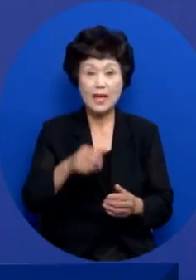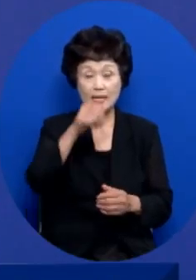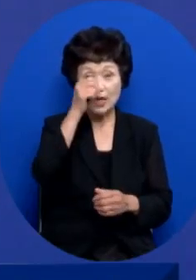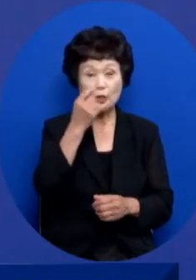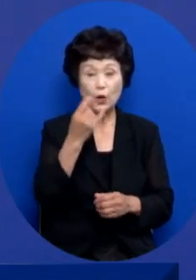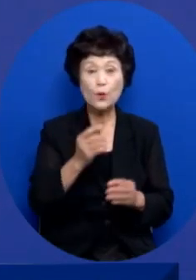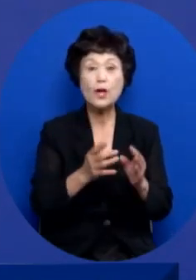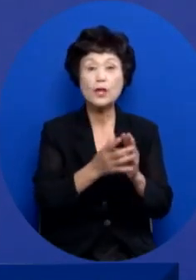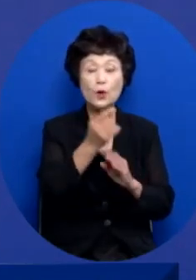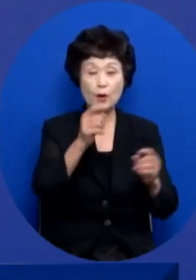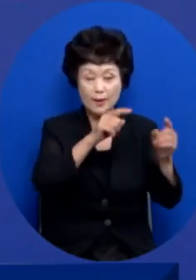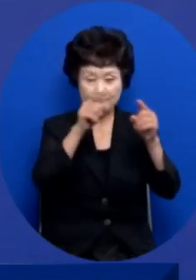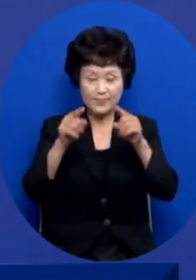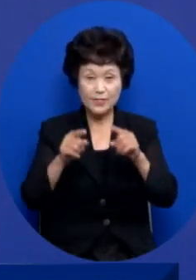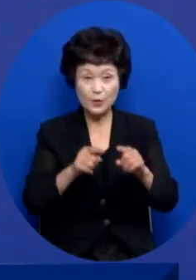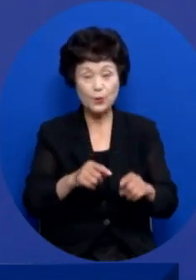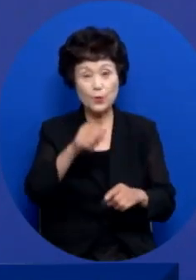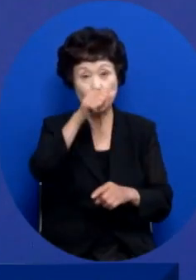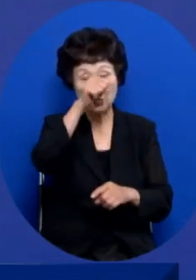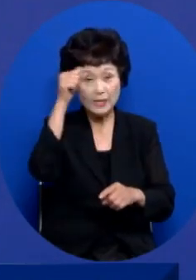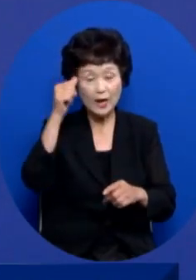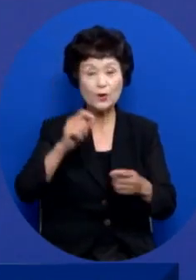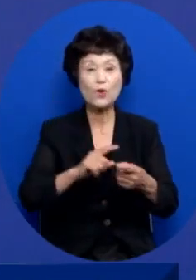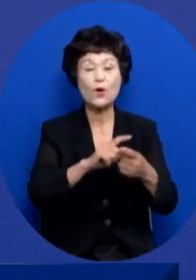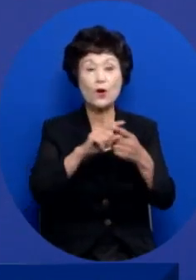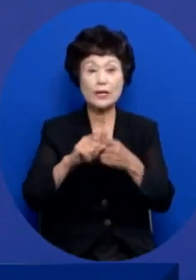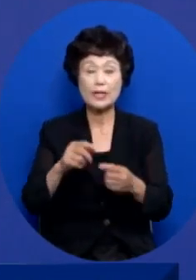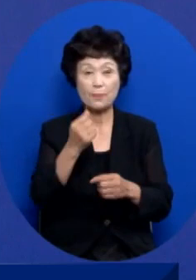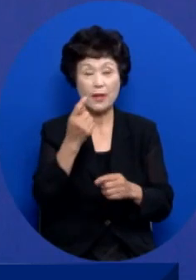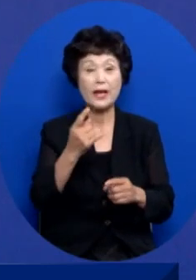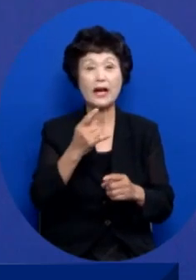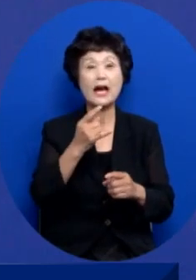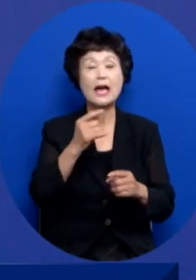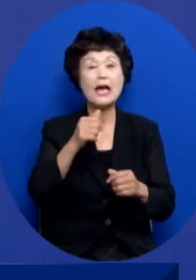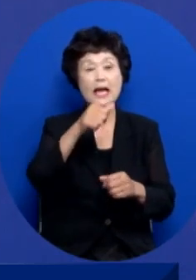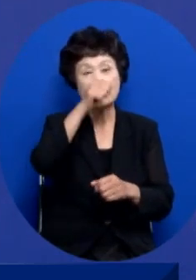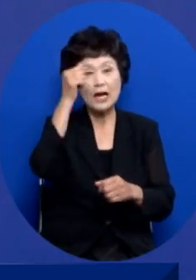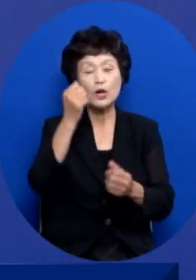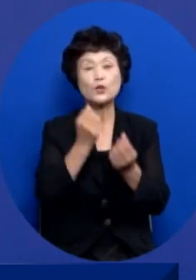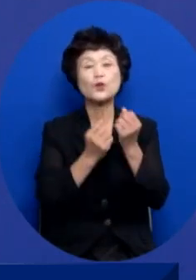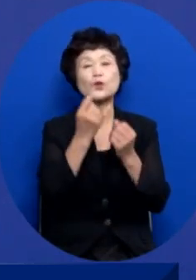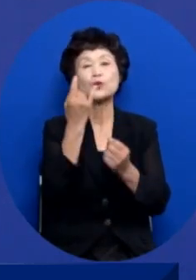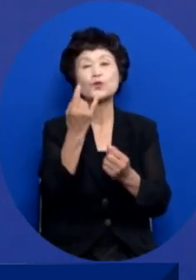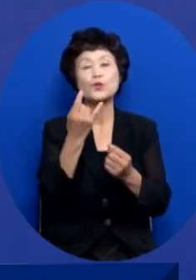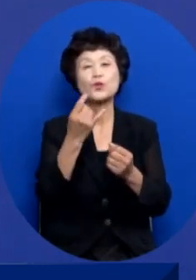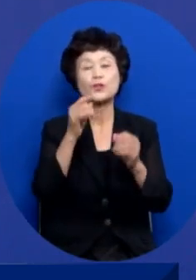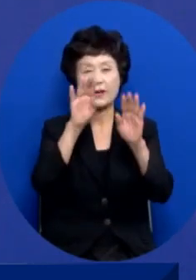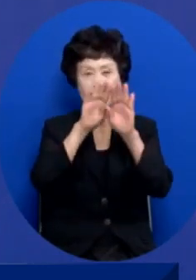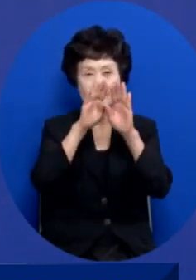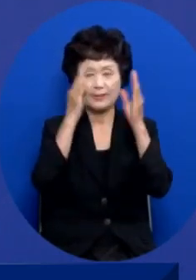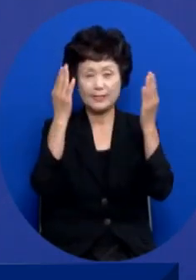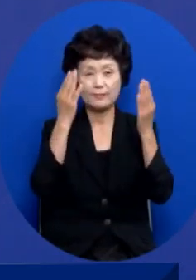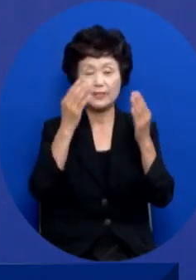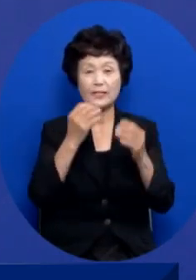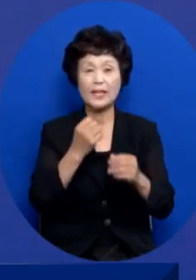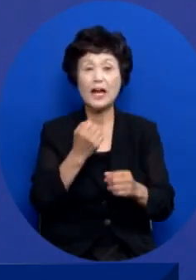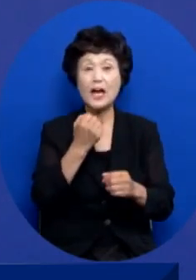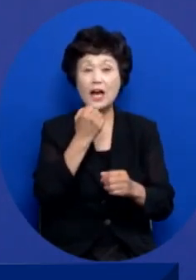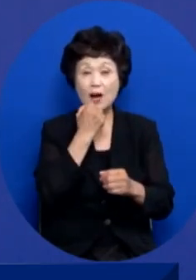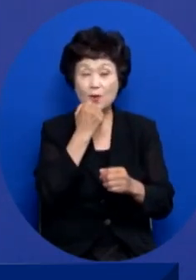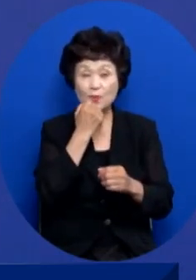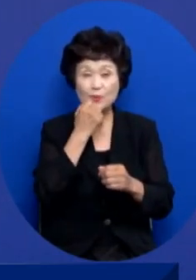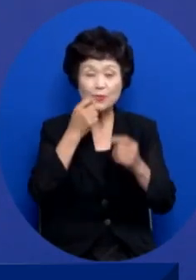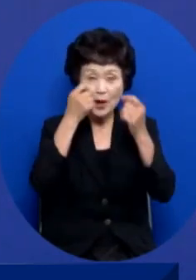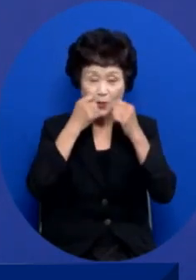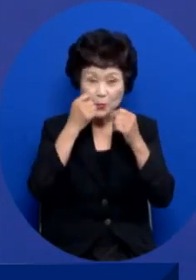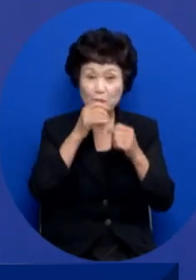대한예수교장로회 통합전국장로회연합회가 제49회 전국장로수련회를 개최했습니다. 장로들의 웃음과 눈물이 교차하는 수련회의